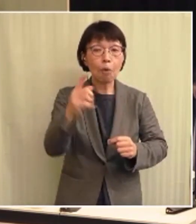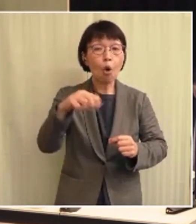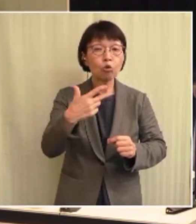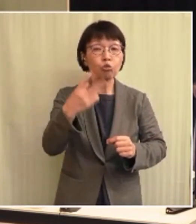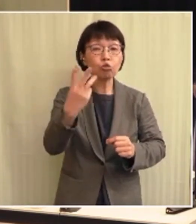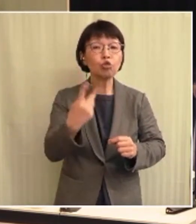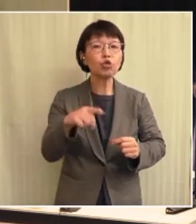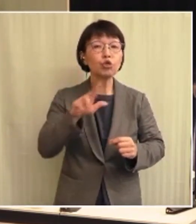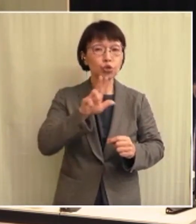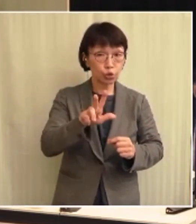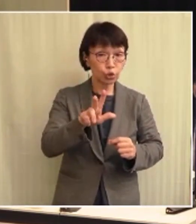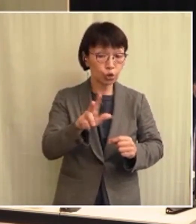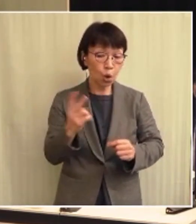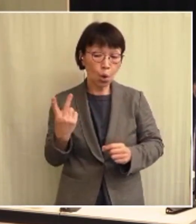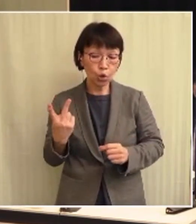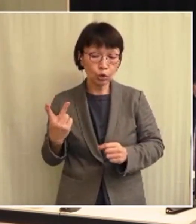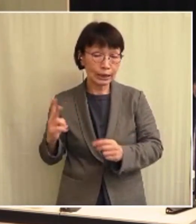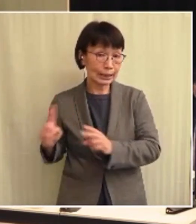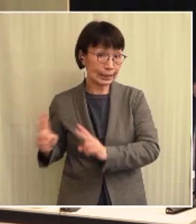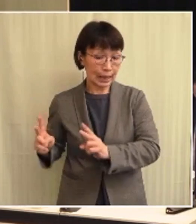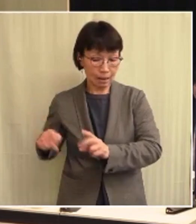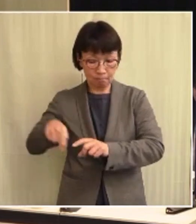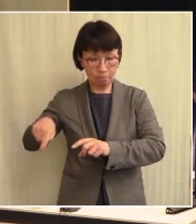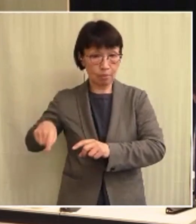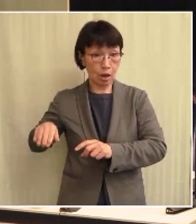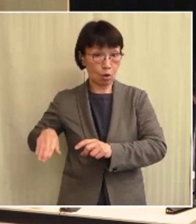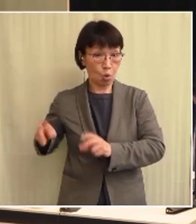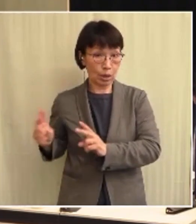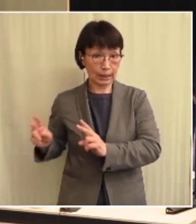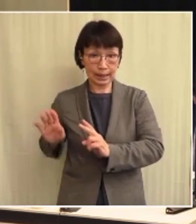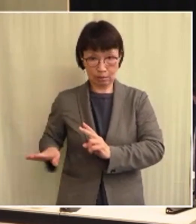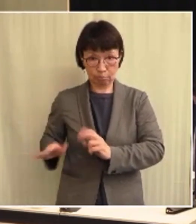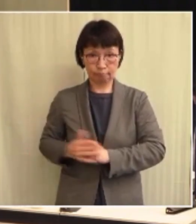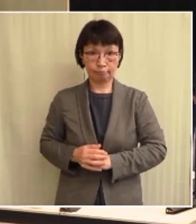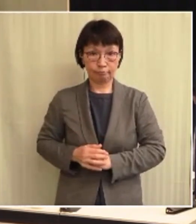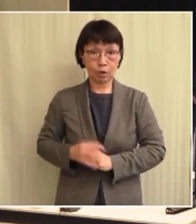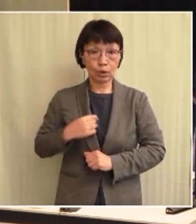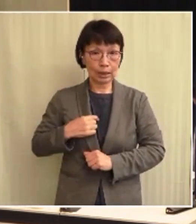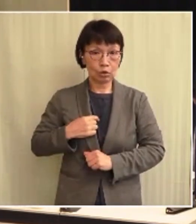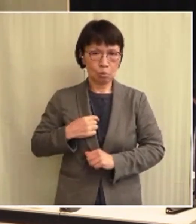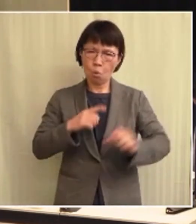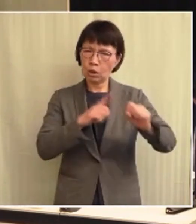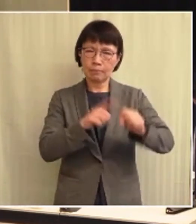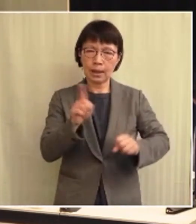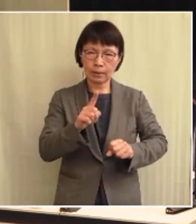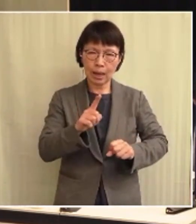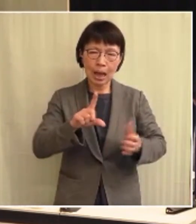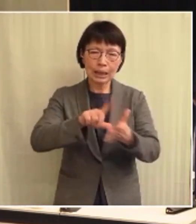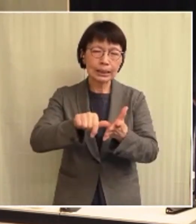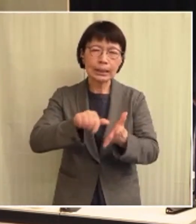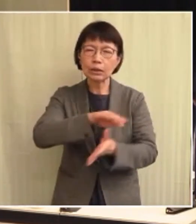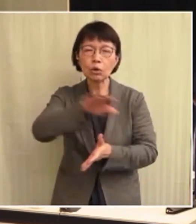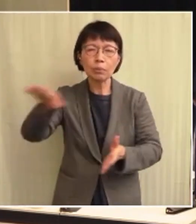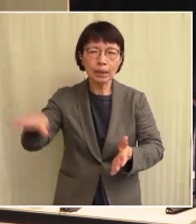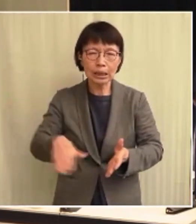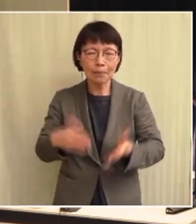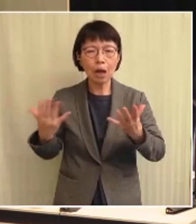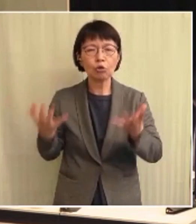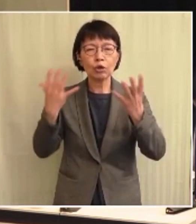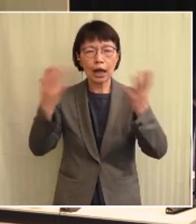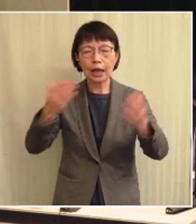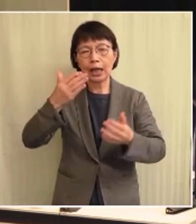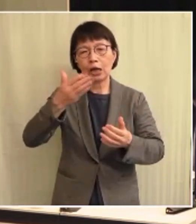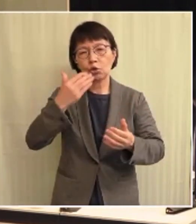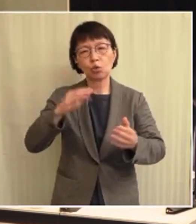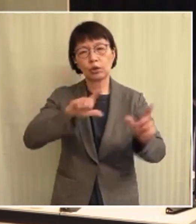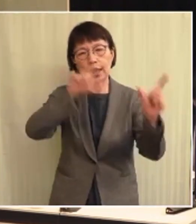という形でございます。私どもの使命として地域のお客様の豊かな食生活を応援することと位置づ